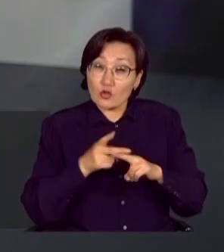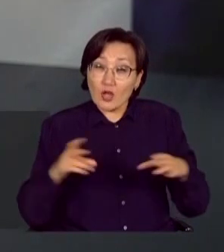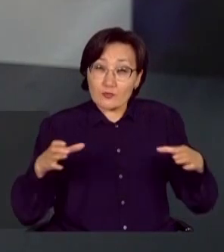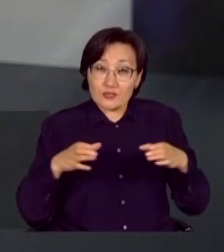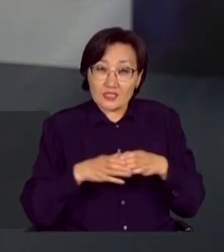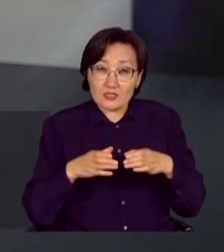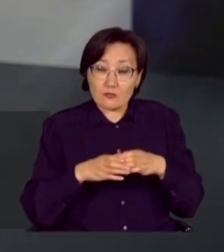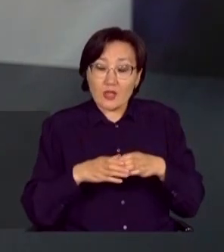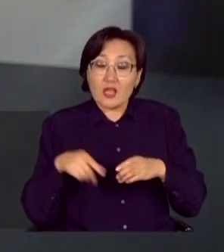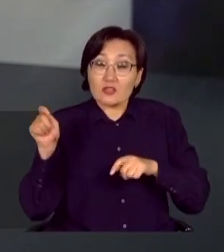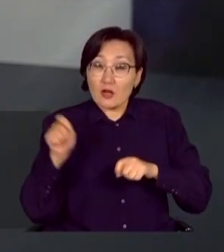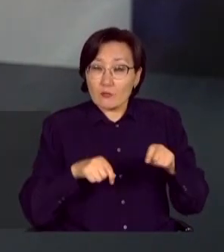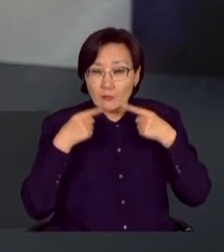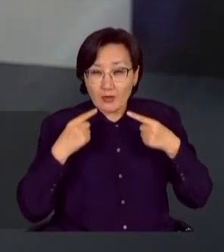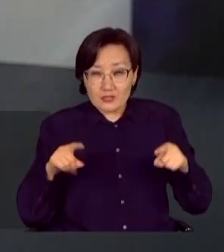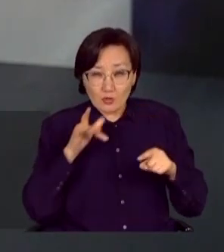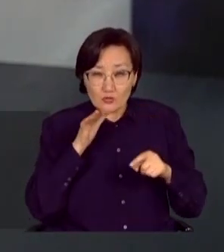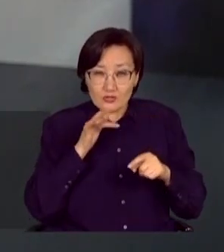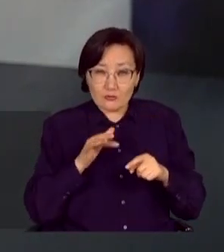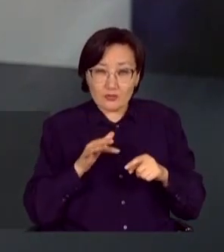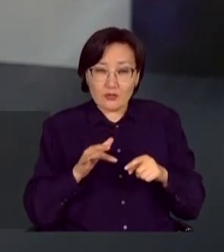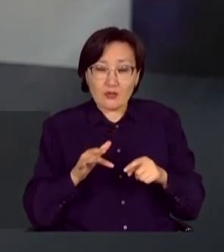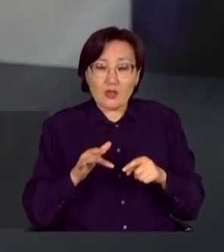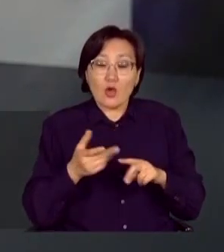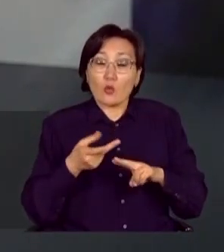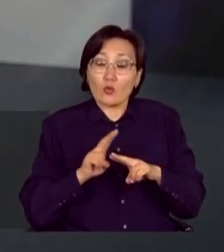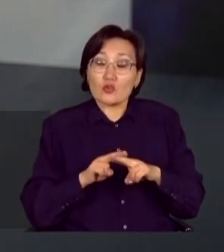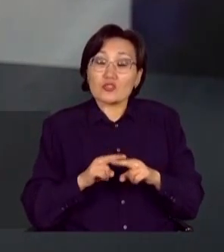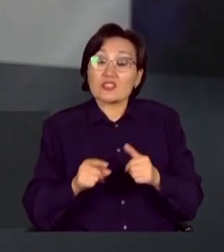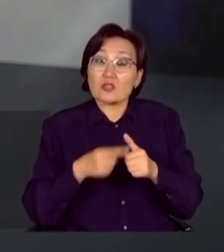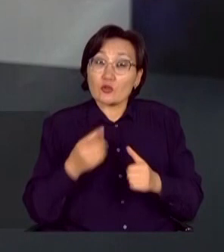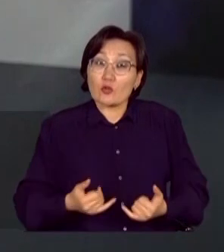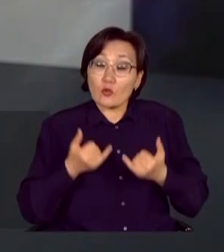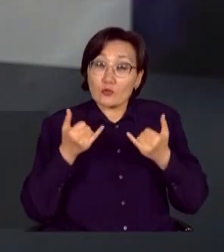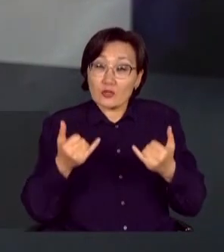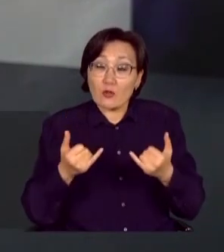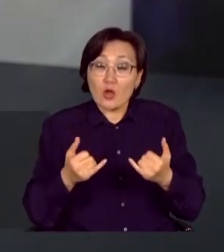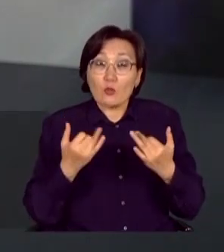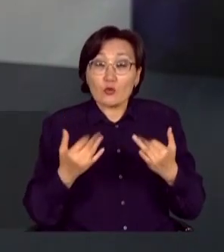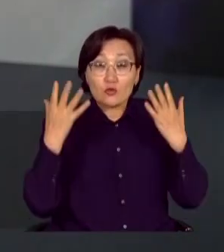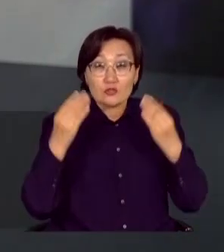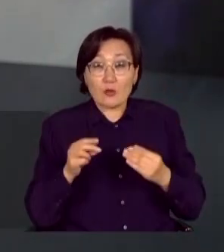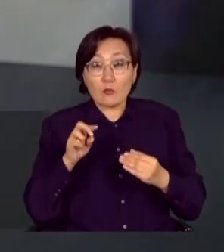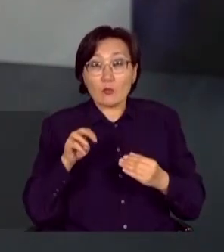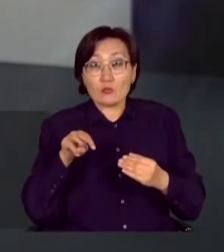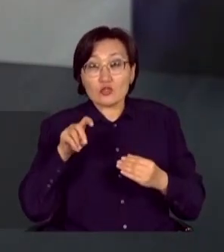қауымдастықтың съезінде де басқа уақытында да тыс қалған жоқ. Сондықтан бүгінгі таңда Бауыржан Момышұлының,